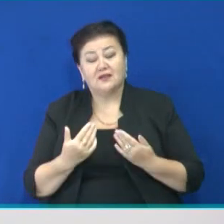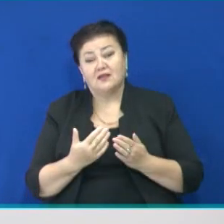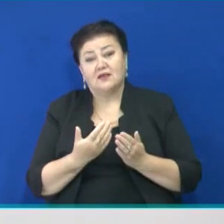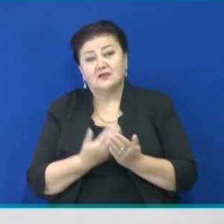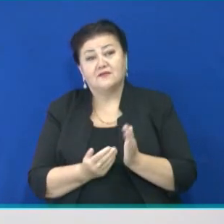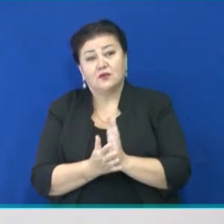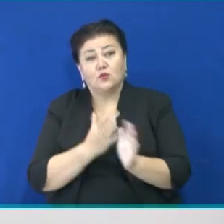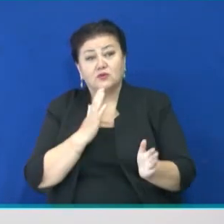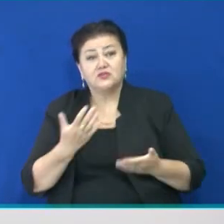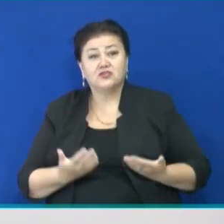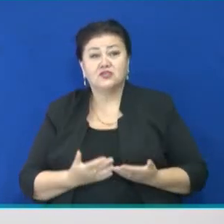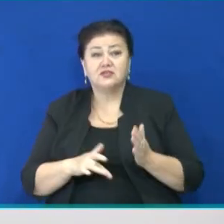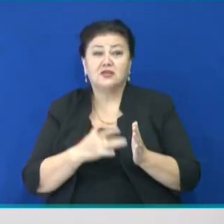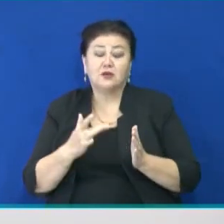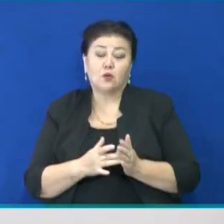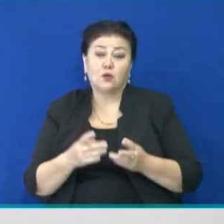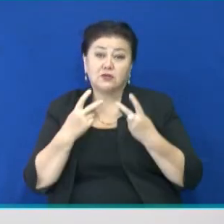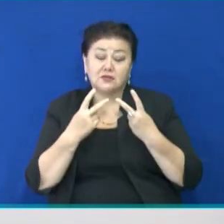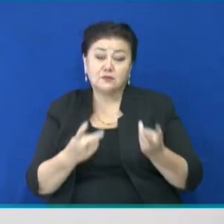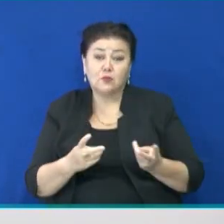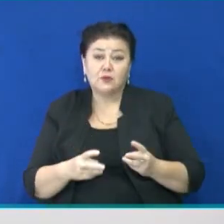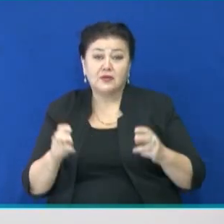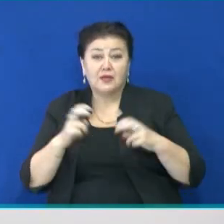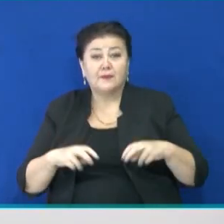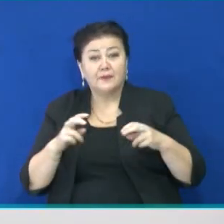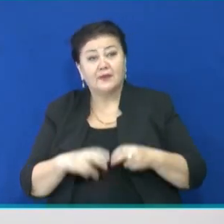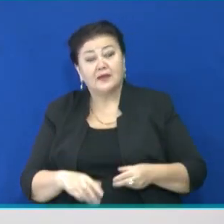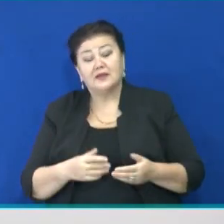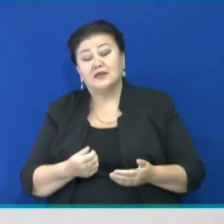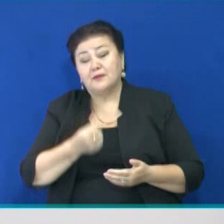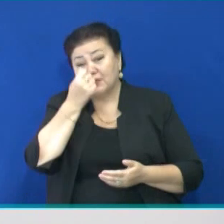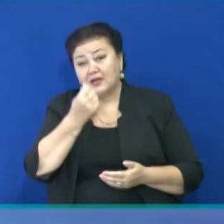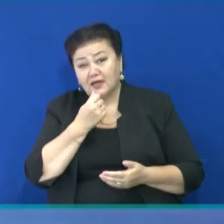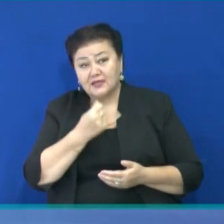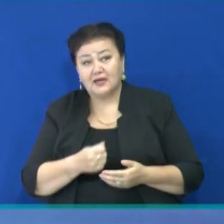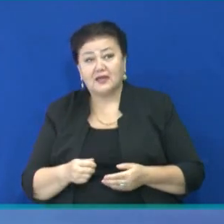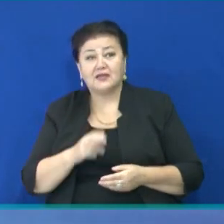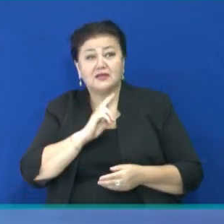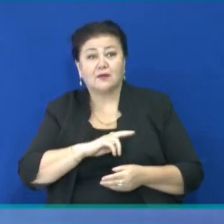кезегінде қала тұрғындары жүргізіліп жатқан жөндеу жұмыстарына алғыстарын білдіруде.